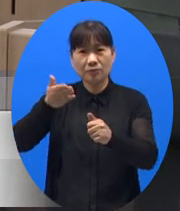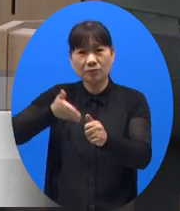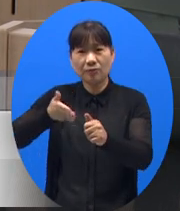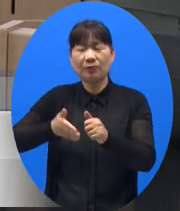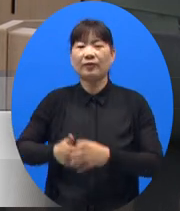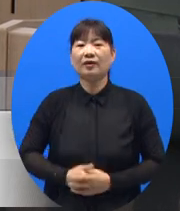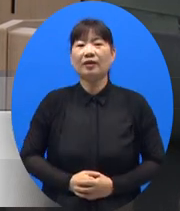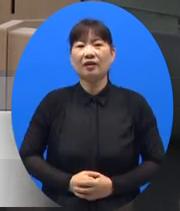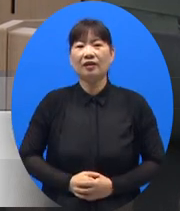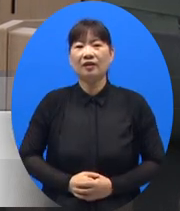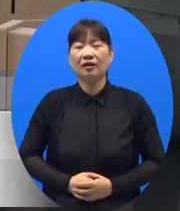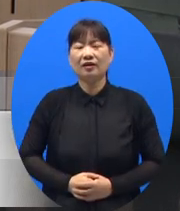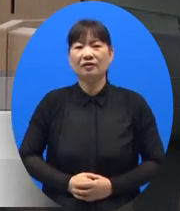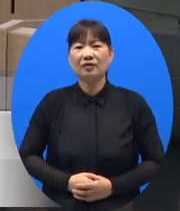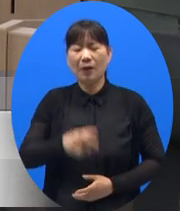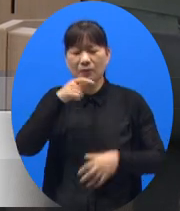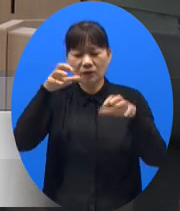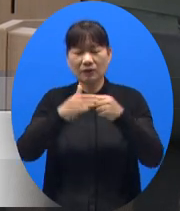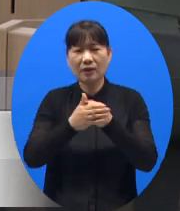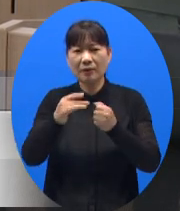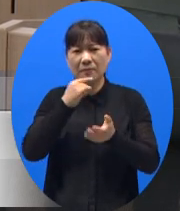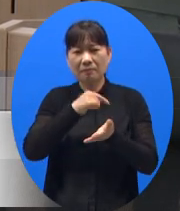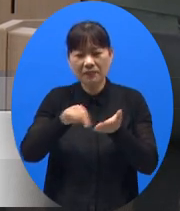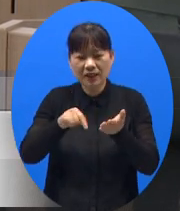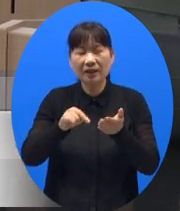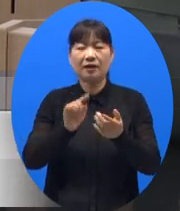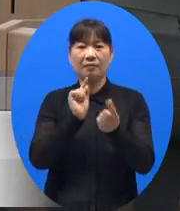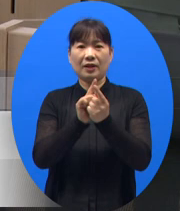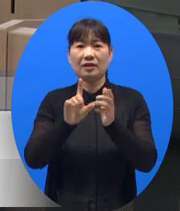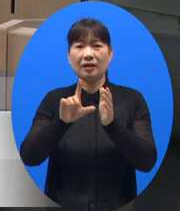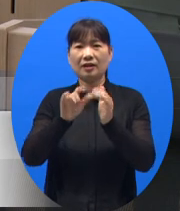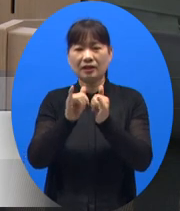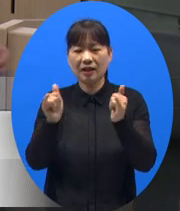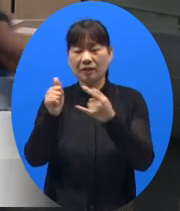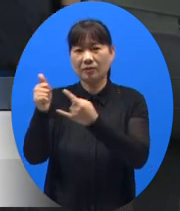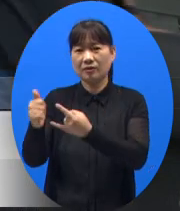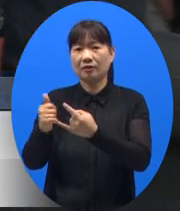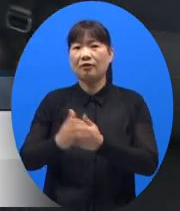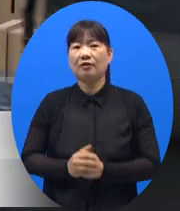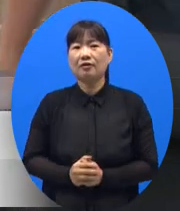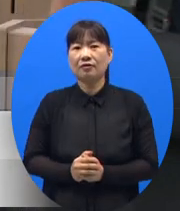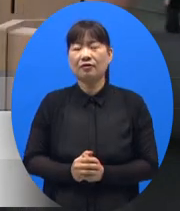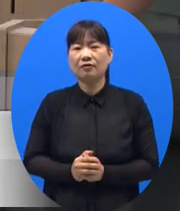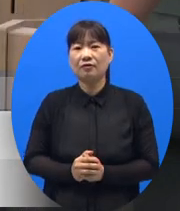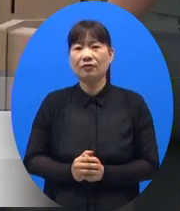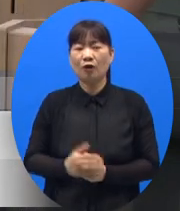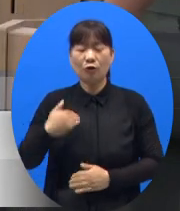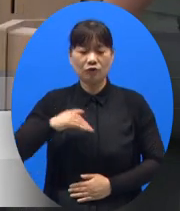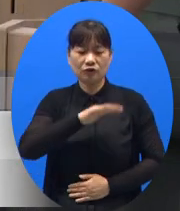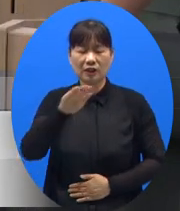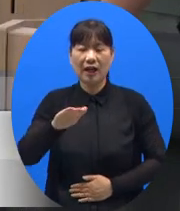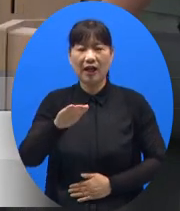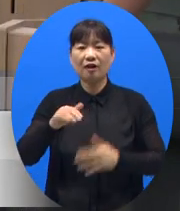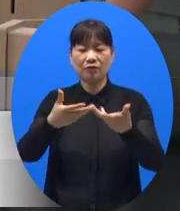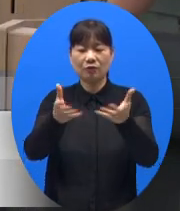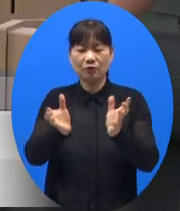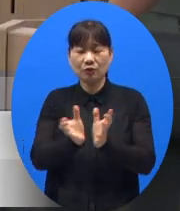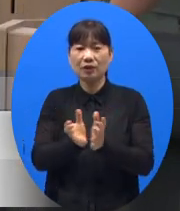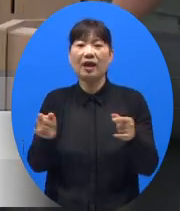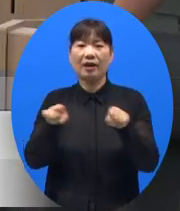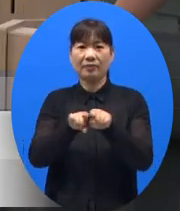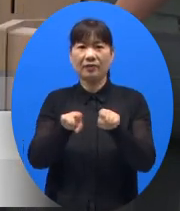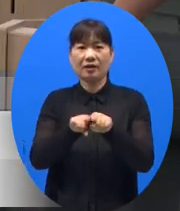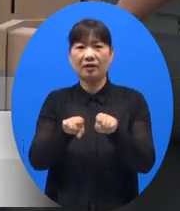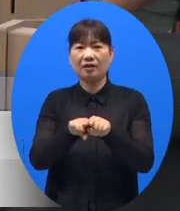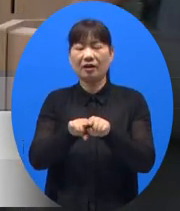이렇게 이재민이나 이씨 대표 이렇게 나왔을 적에 우리 공동체를 좀 이렇게 같이 서로